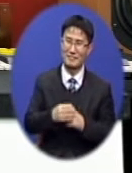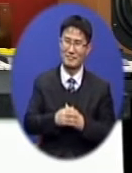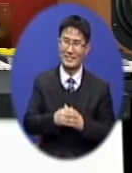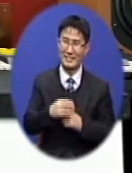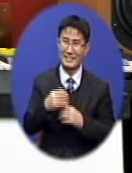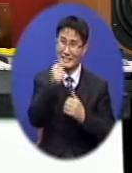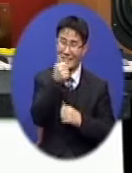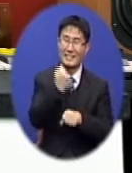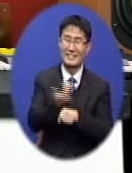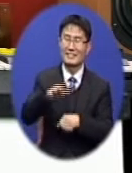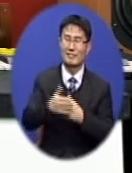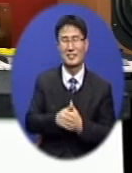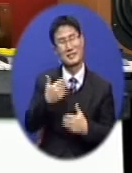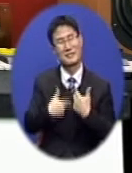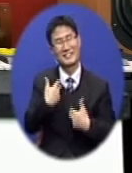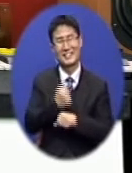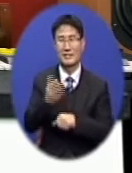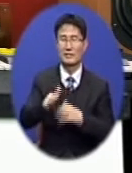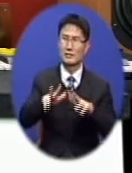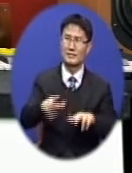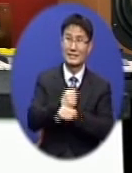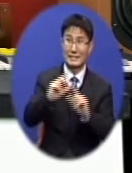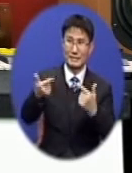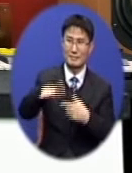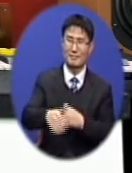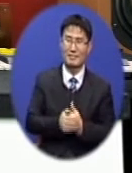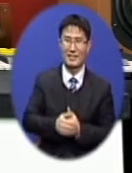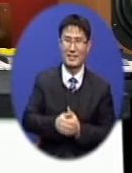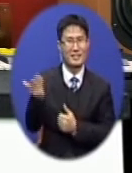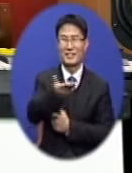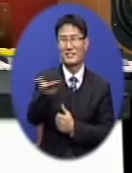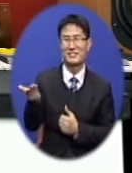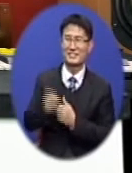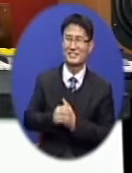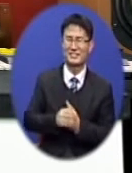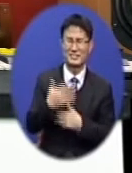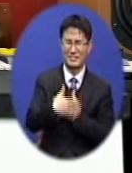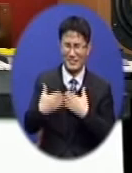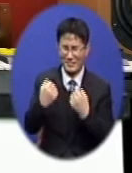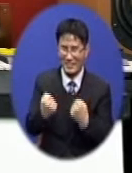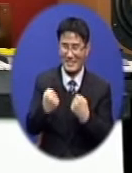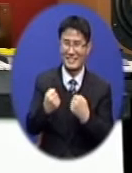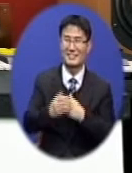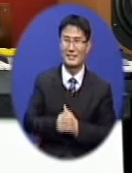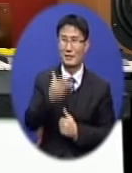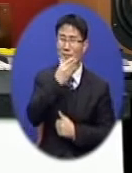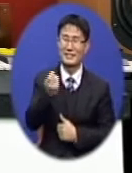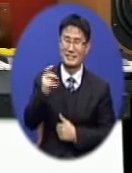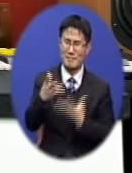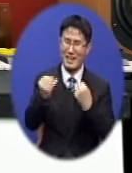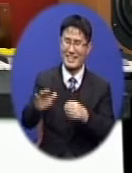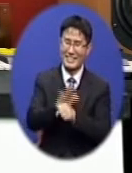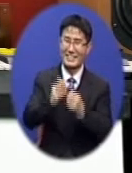참 재밌게 했었는데 지금은 안 하지만 그래도 팬가족 여러분들 건강하시고 우리 복지TV 많이 많이